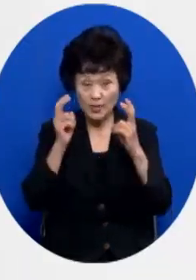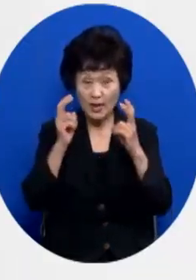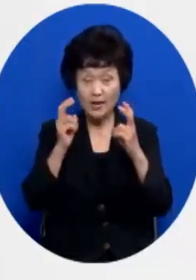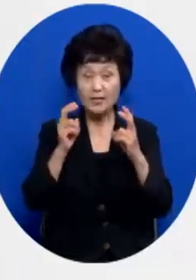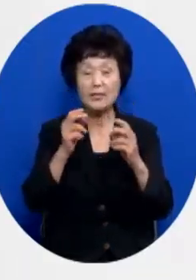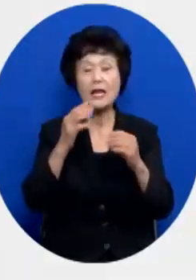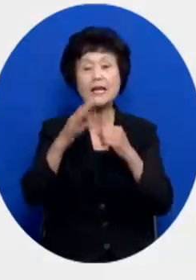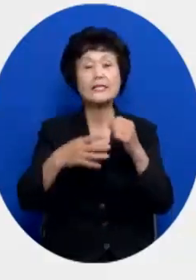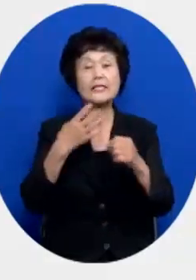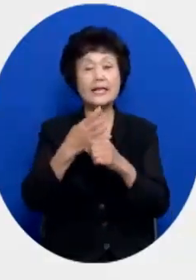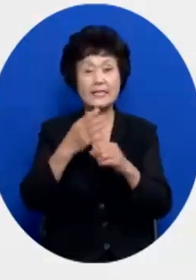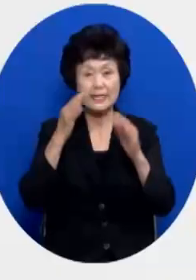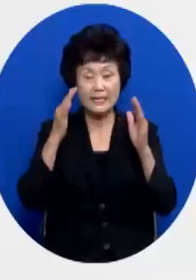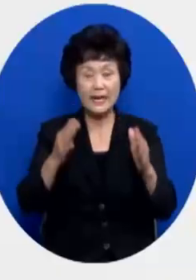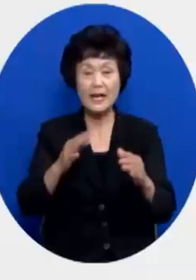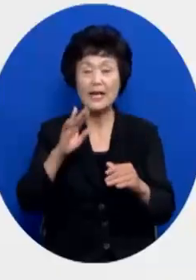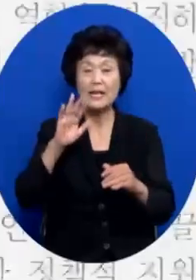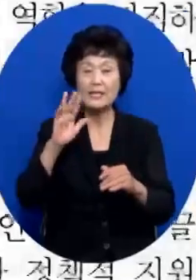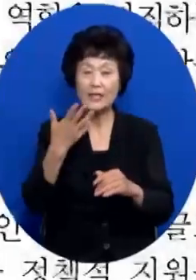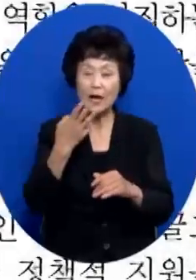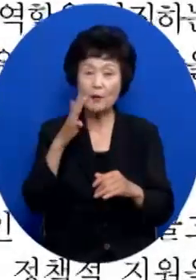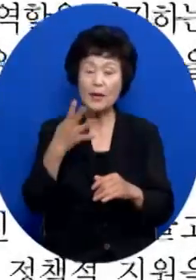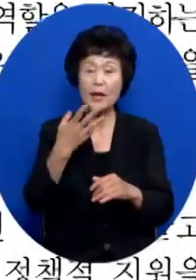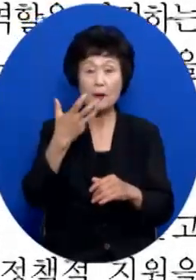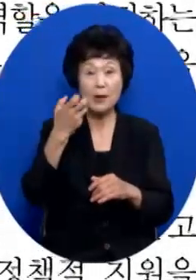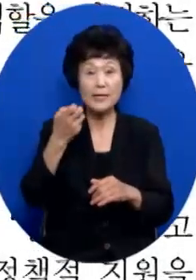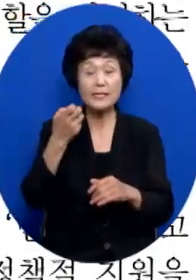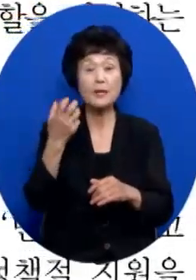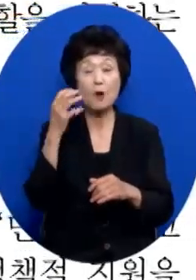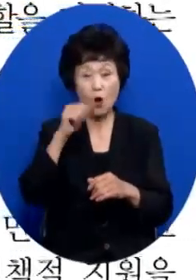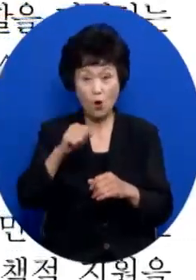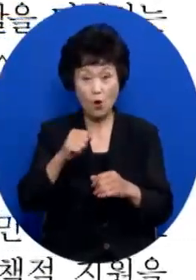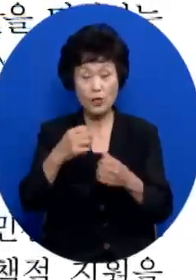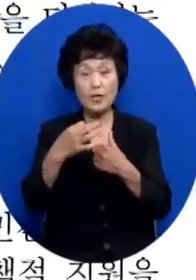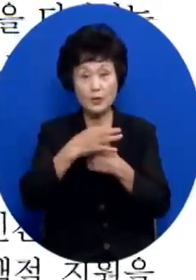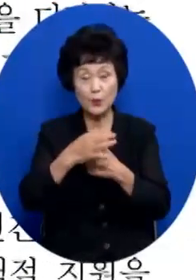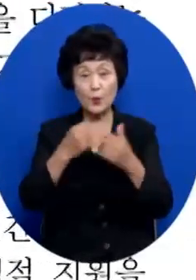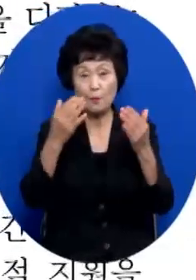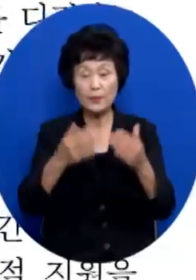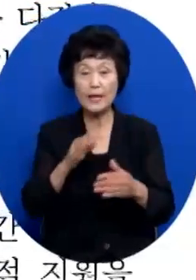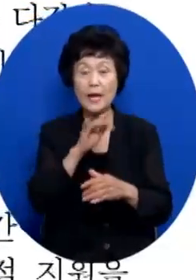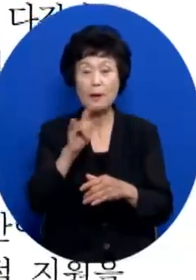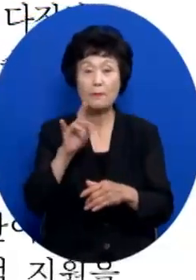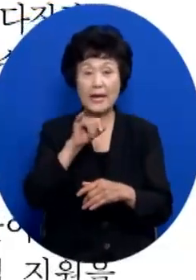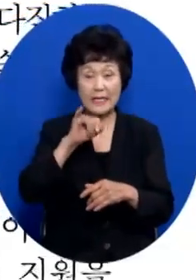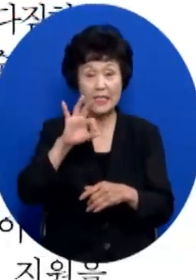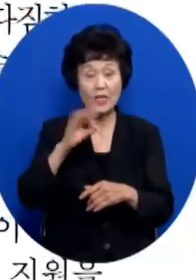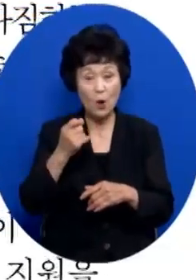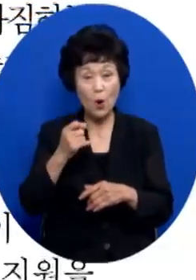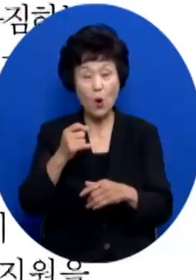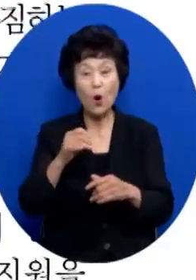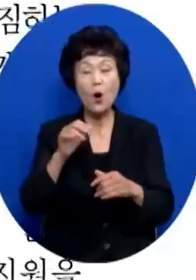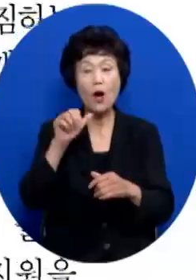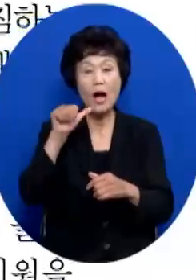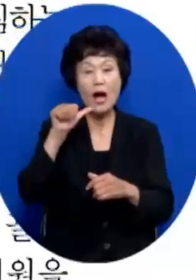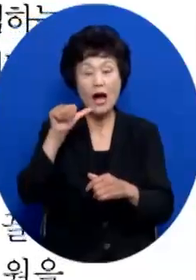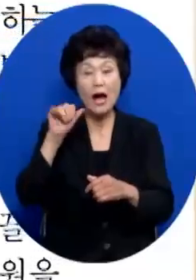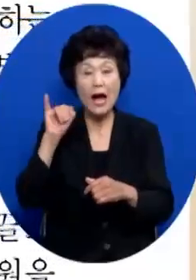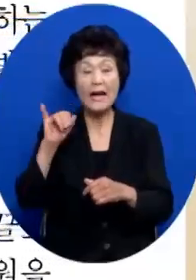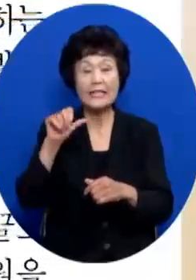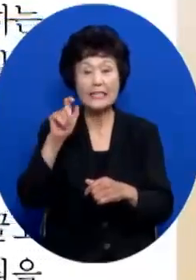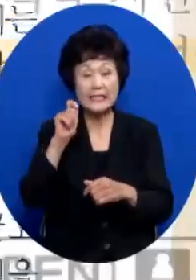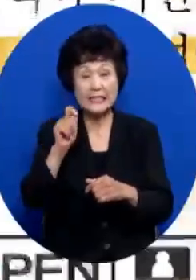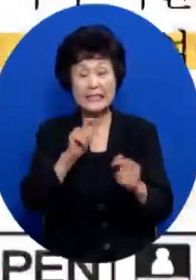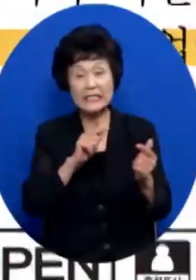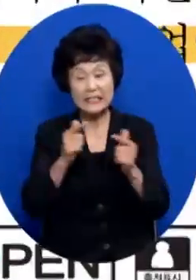동안 약 480억 원을 지원받아 바이오와 인공지능 등 미래 전략산업 분야 기술 개발을 추진해